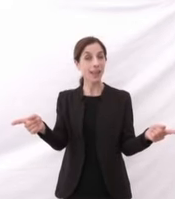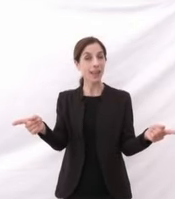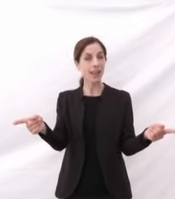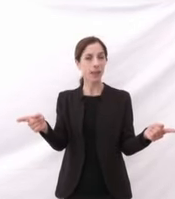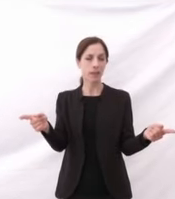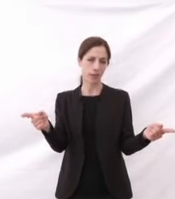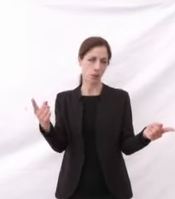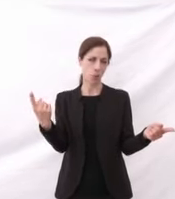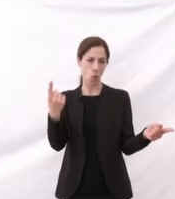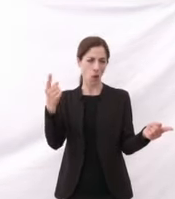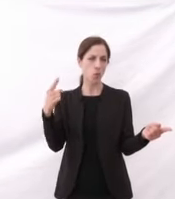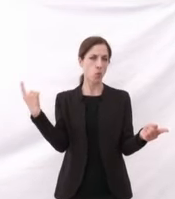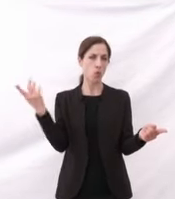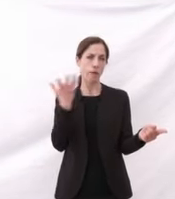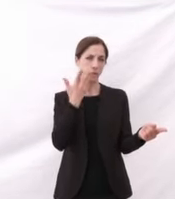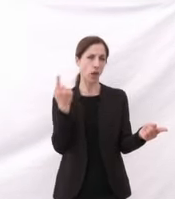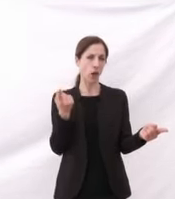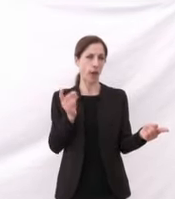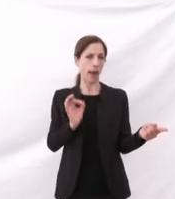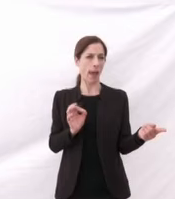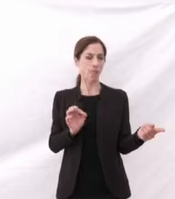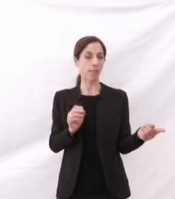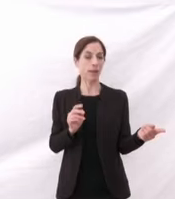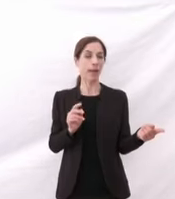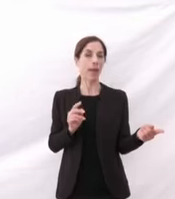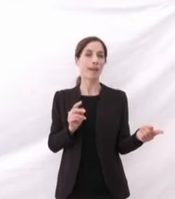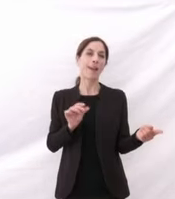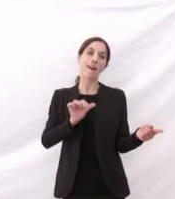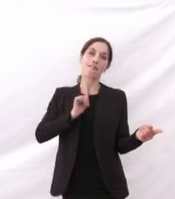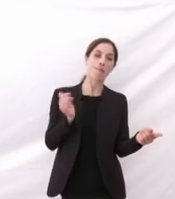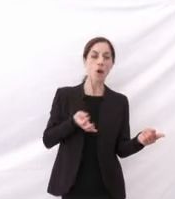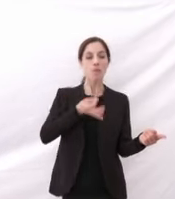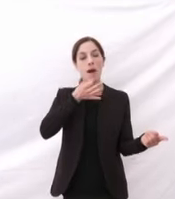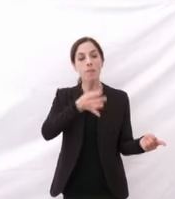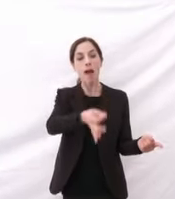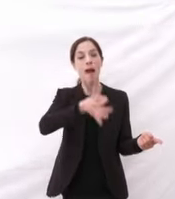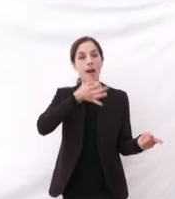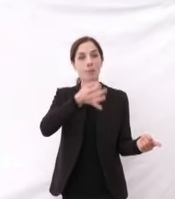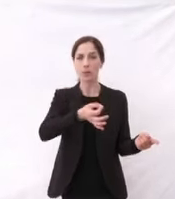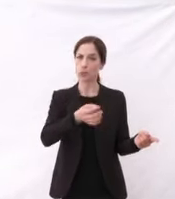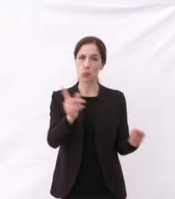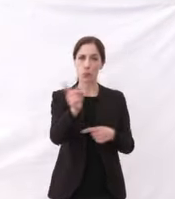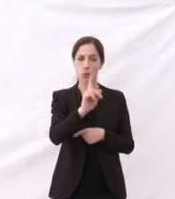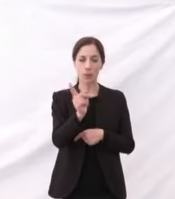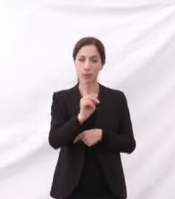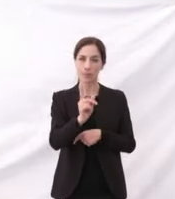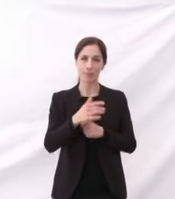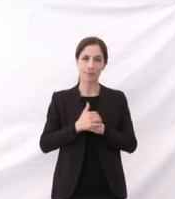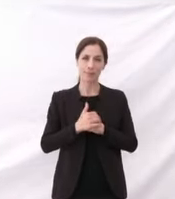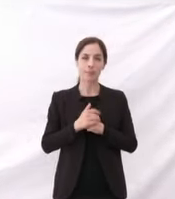qualcuno vorrebbe in questo caso, è meglio che da questi ragazzi